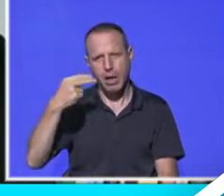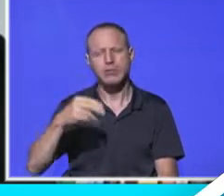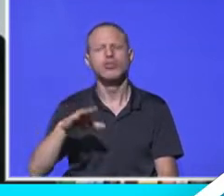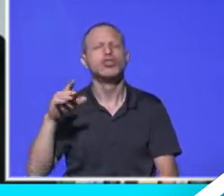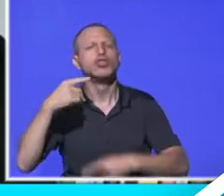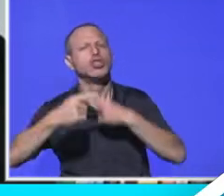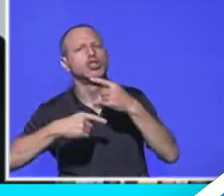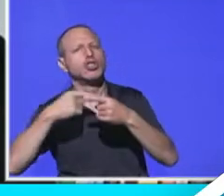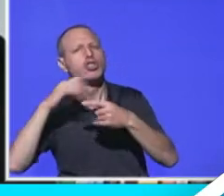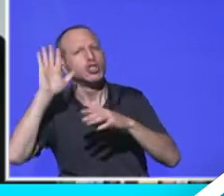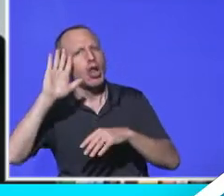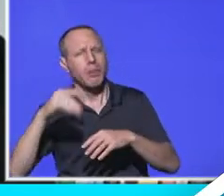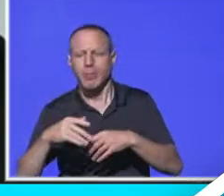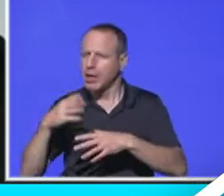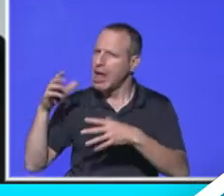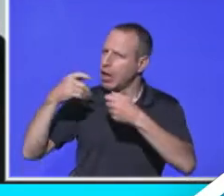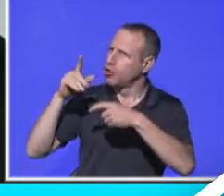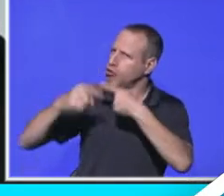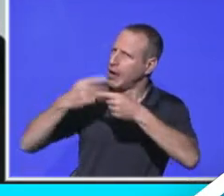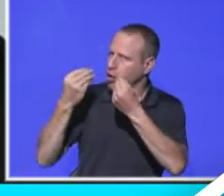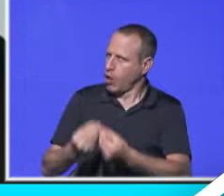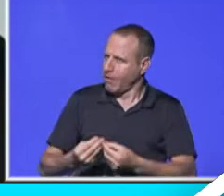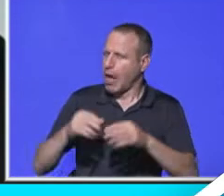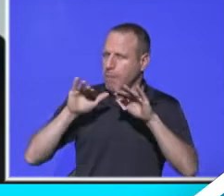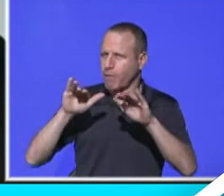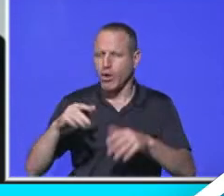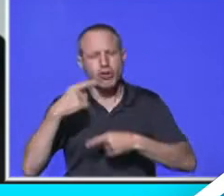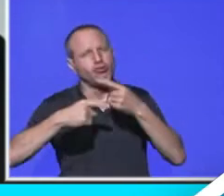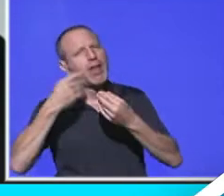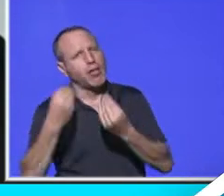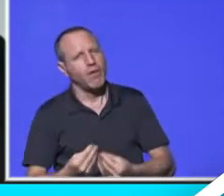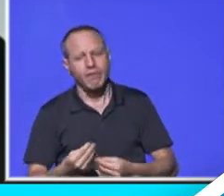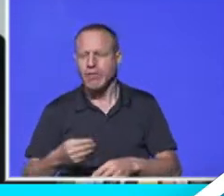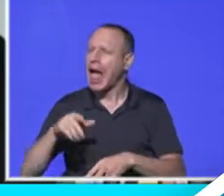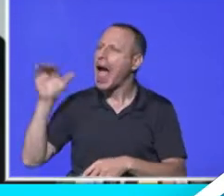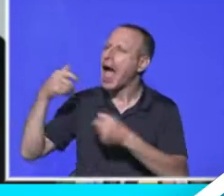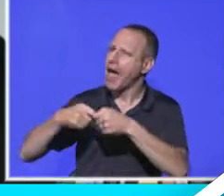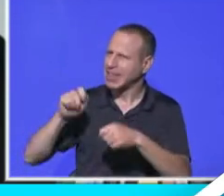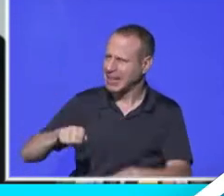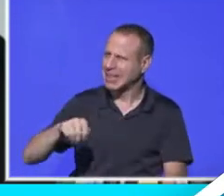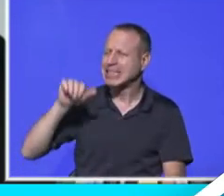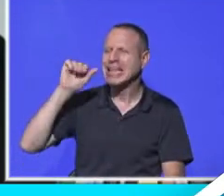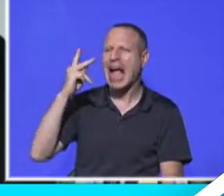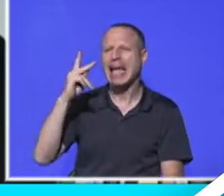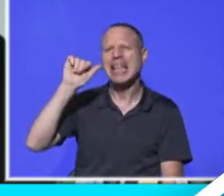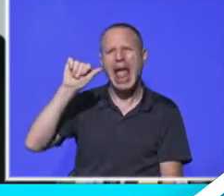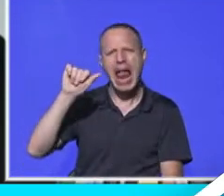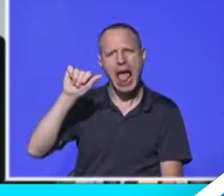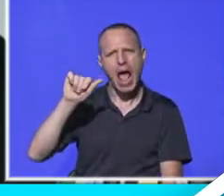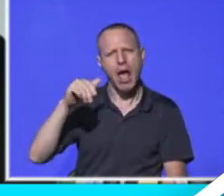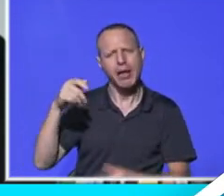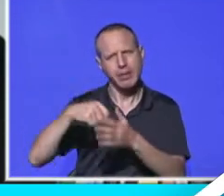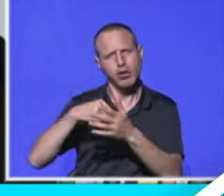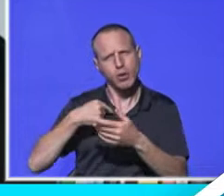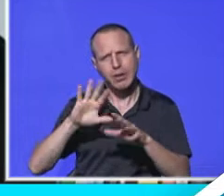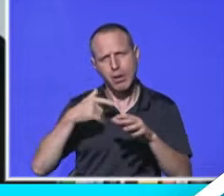אז חברת הכנסת אלהרר, בואי, בסוף נראה לי, ותתקני אותי אם אני טועה, יכול להיות שזה טוב שאין